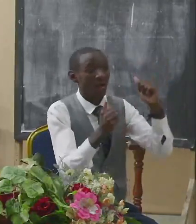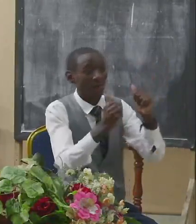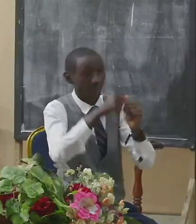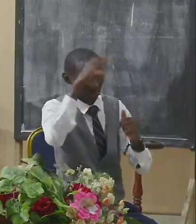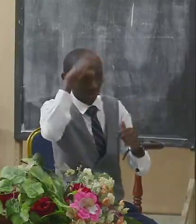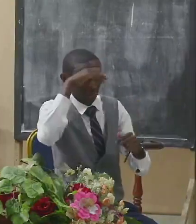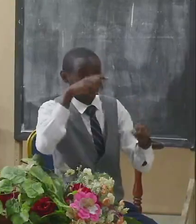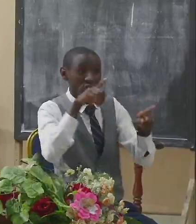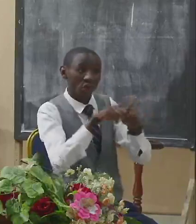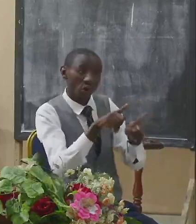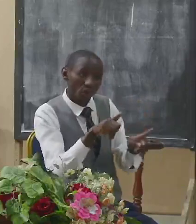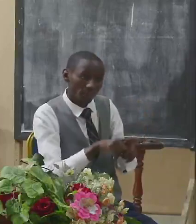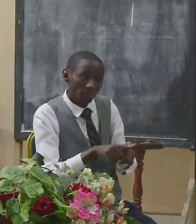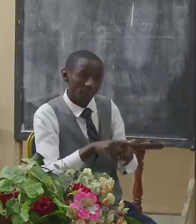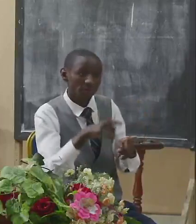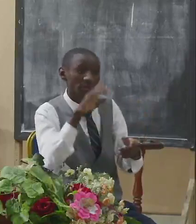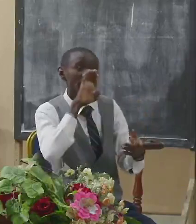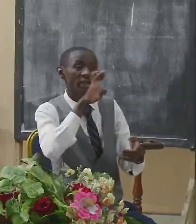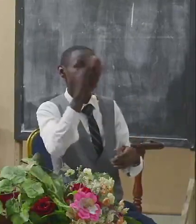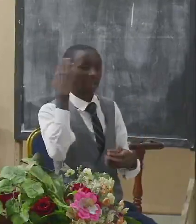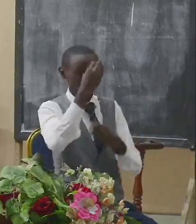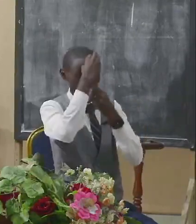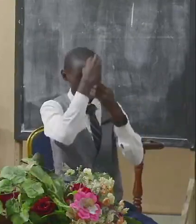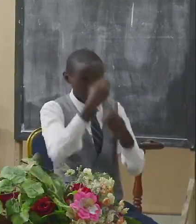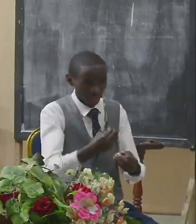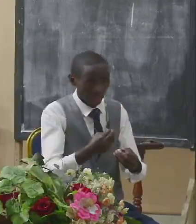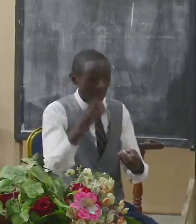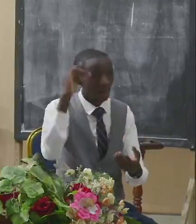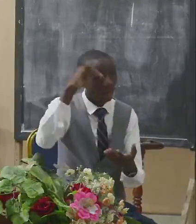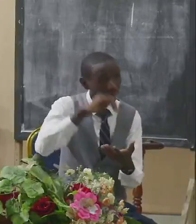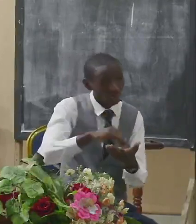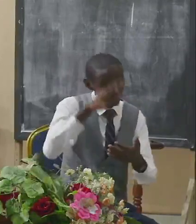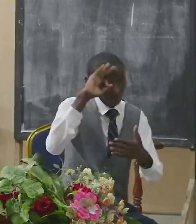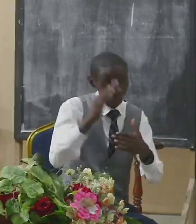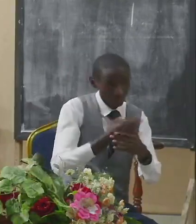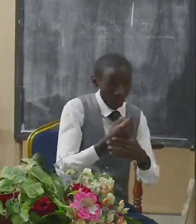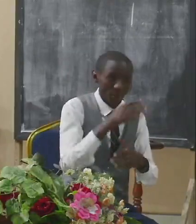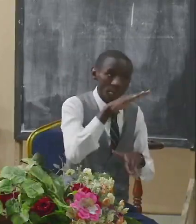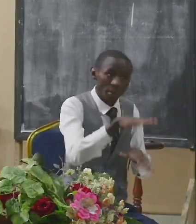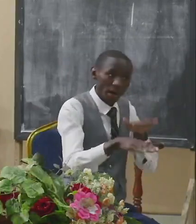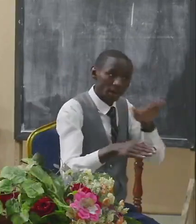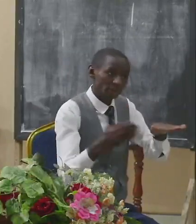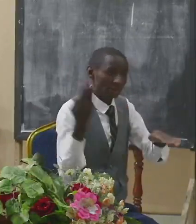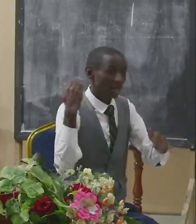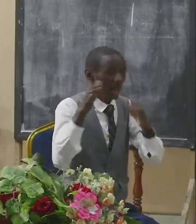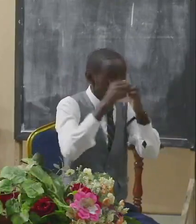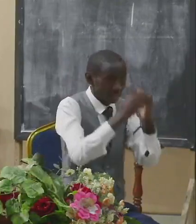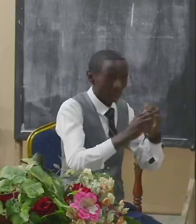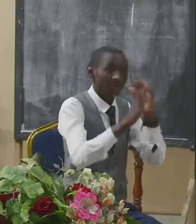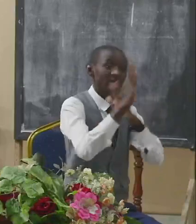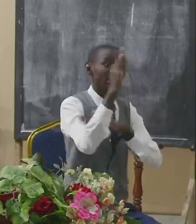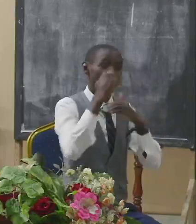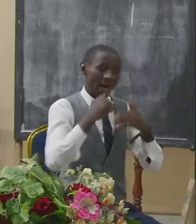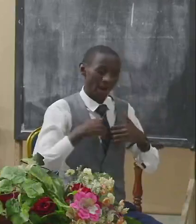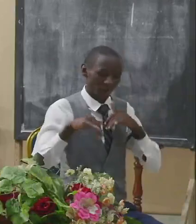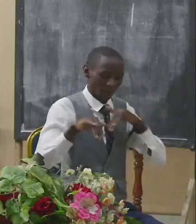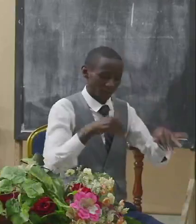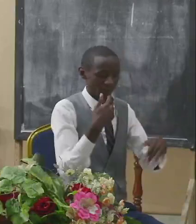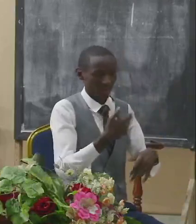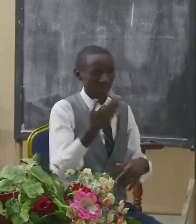Comme c'était l'obéissance. Kama vile ilikuwa utii. Et la foi qui marchait ensemble. Na imani vilikuwa vinatembea pamoja. Mungu akatenda.